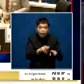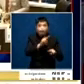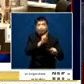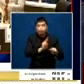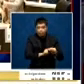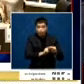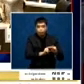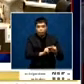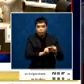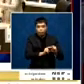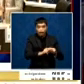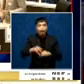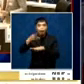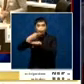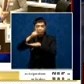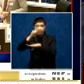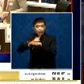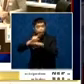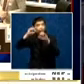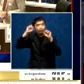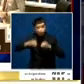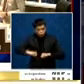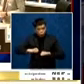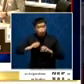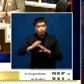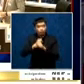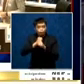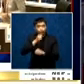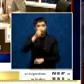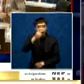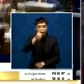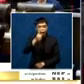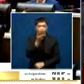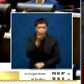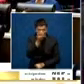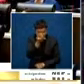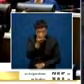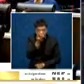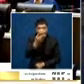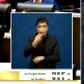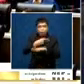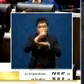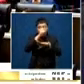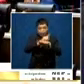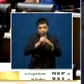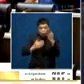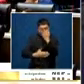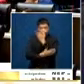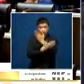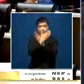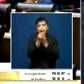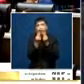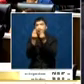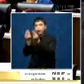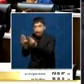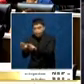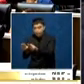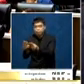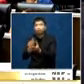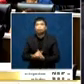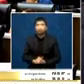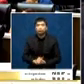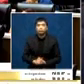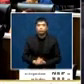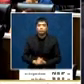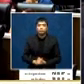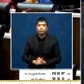สั่งอยู่เป็นบัตรหน้าที ่ขนาดนั้นเปล่าใช่ป่ะ ไม่ไม่เป็นนี่คือผมที่ถาม ไม่หรอกผมว่าเขาเชิง ไม่หรอก เขาเชิงสูง ใช่ ศาลเขาเชิ